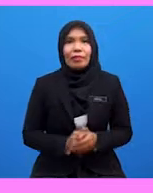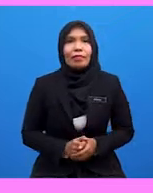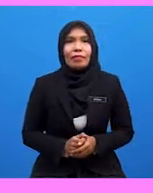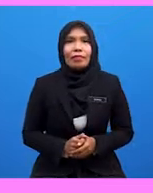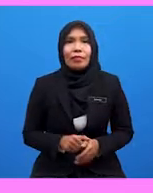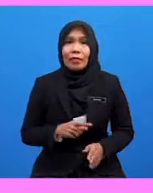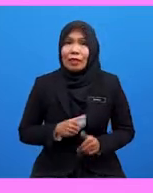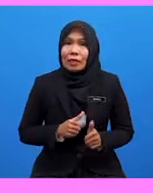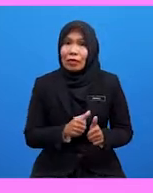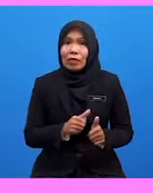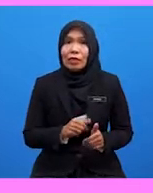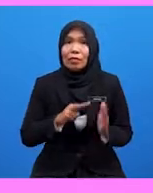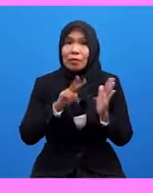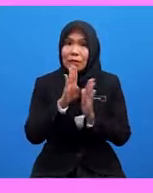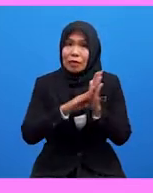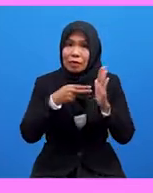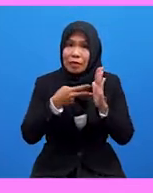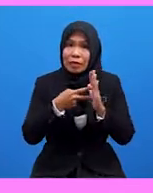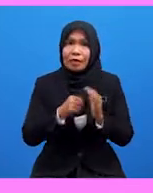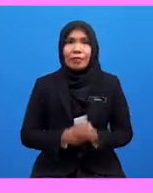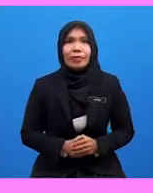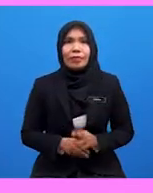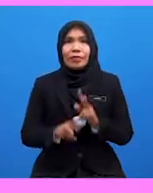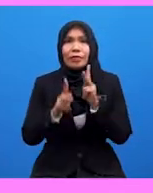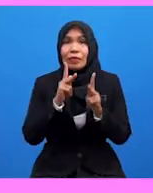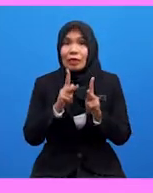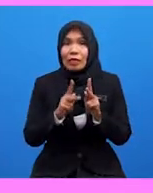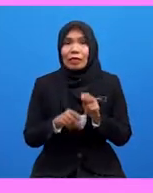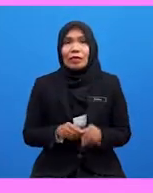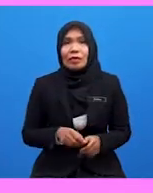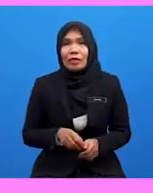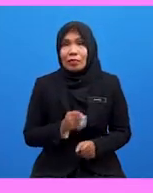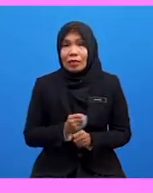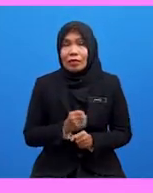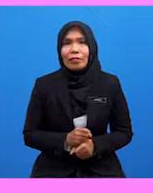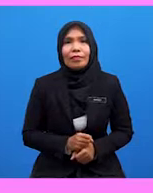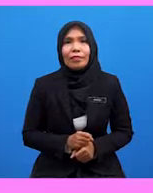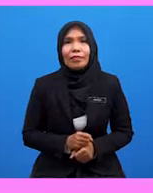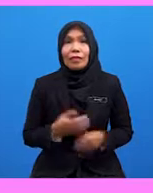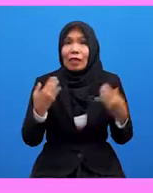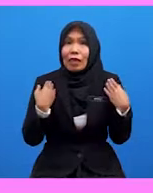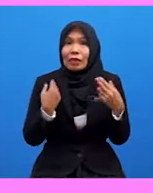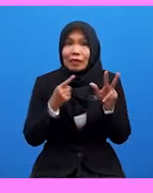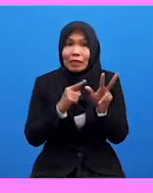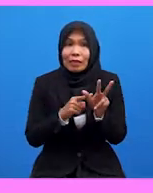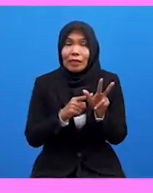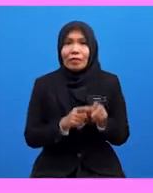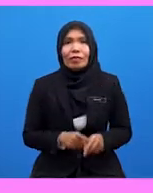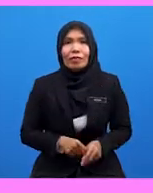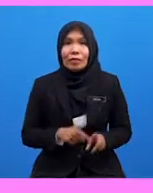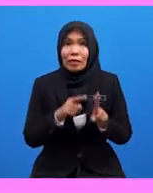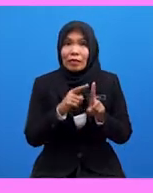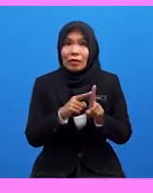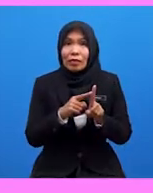bermakna. Kata kerja. Terdapat 3 jenis kata penguat iaitu penguat hadapan, penguat